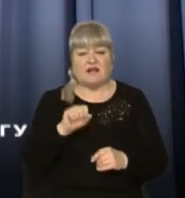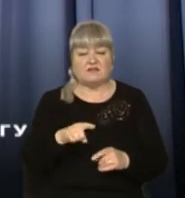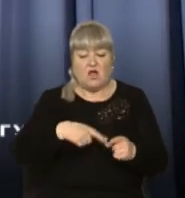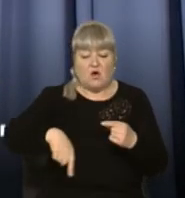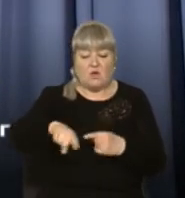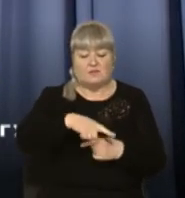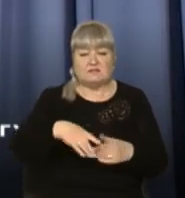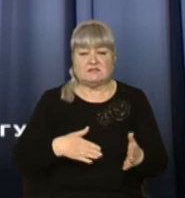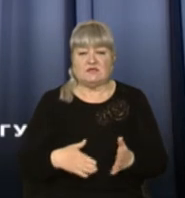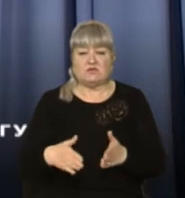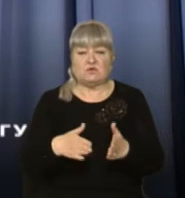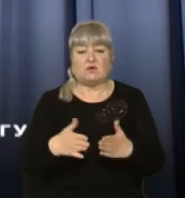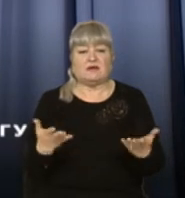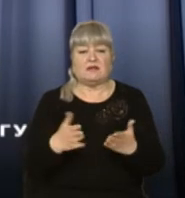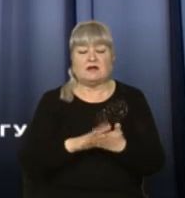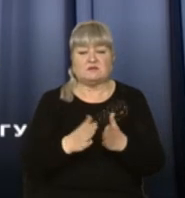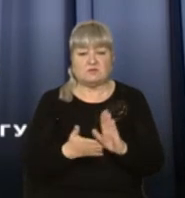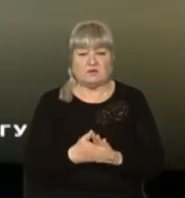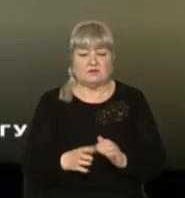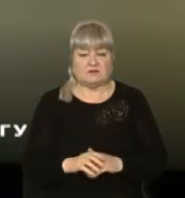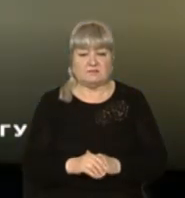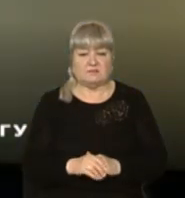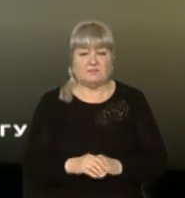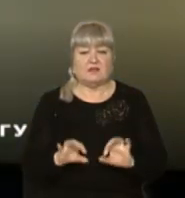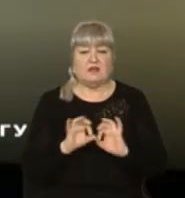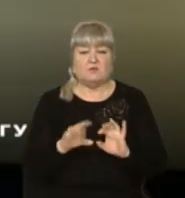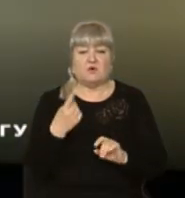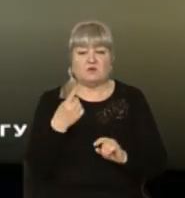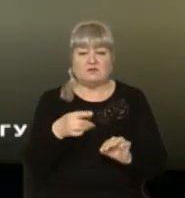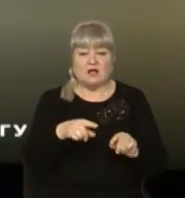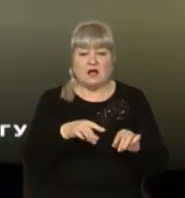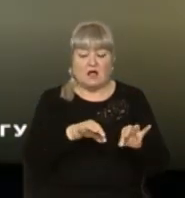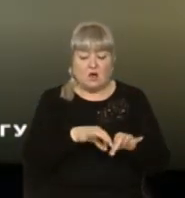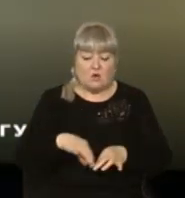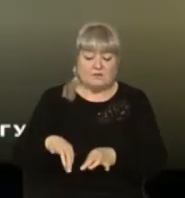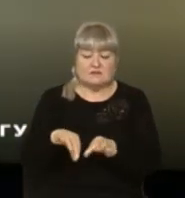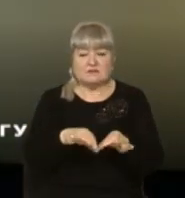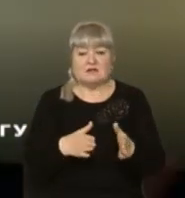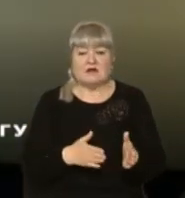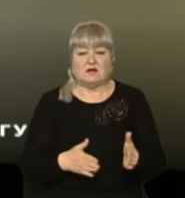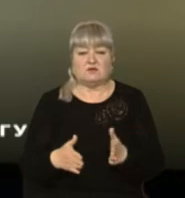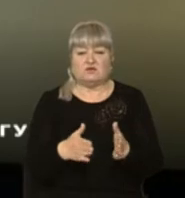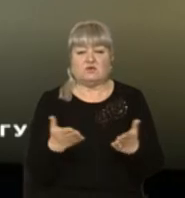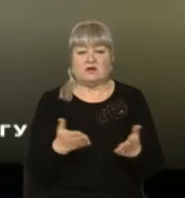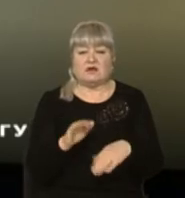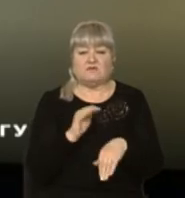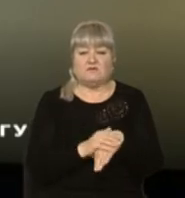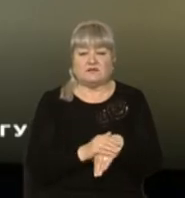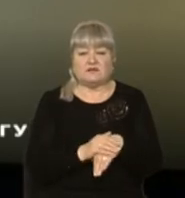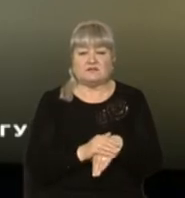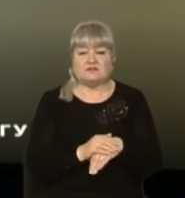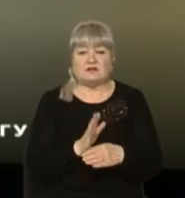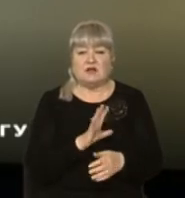на околицях Самбора. Яка ситуація з ними? Скажу, пояснюю. Одна об'їзна дорога, на якій фактично проводилася акція «Стоп